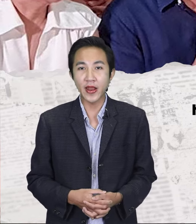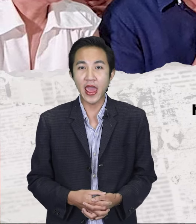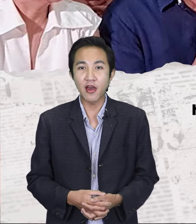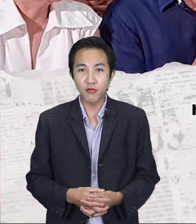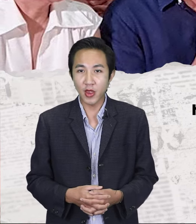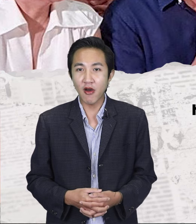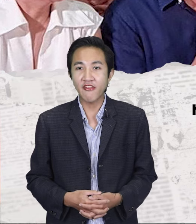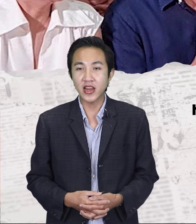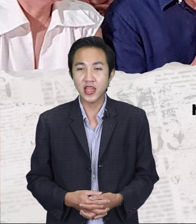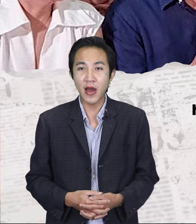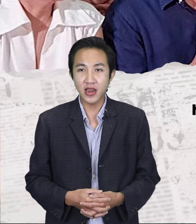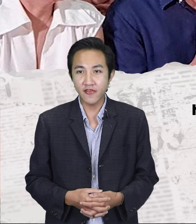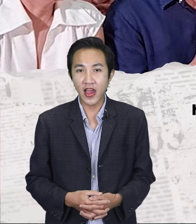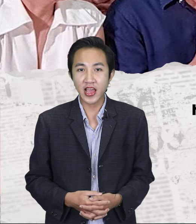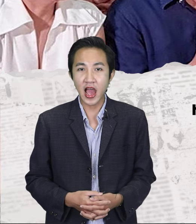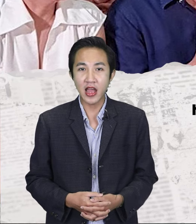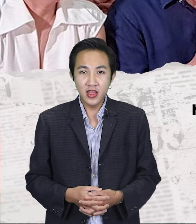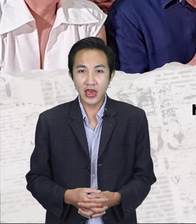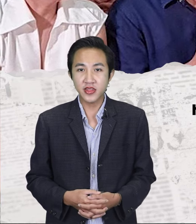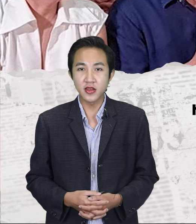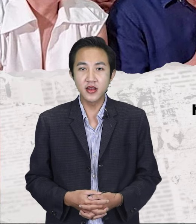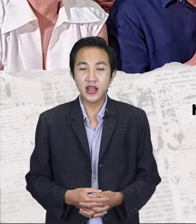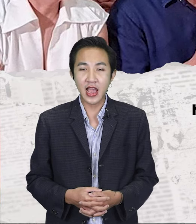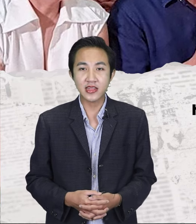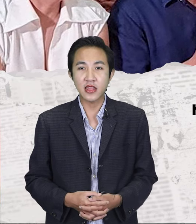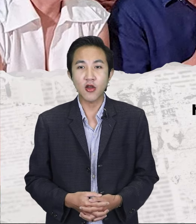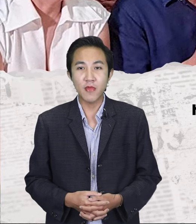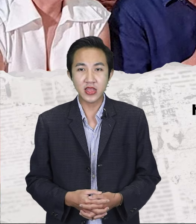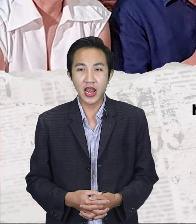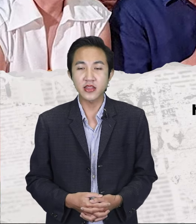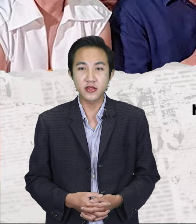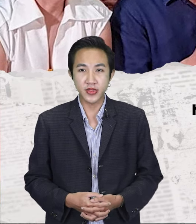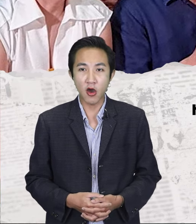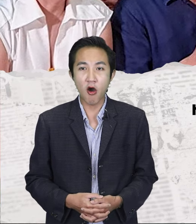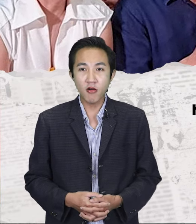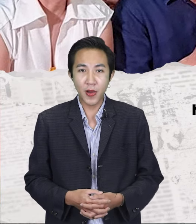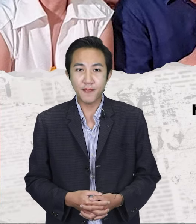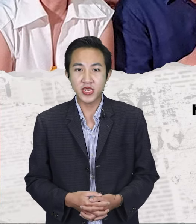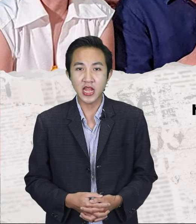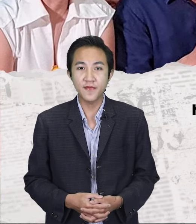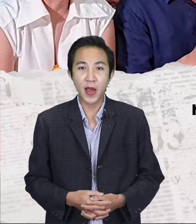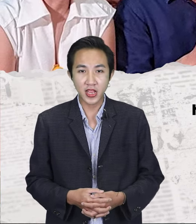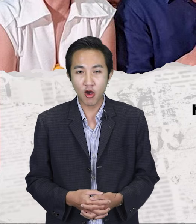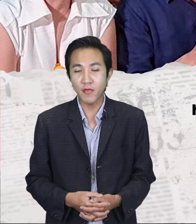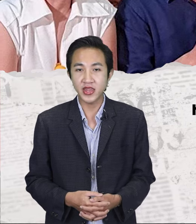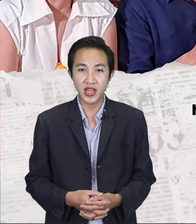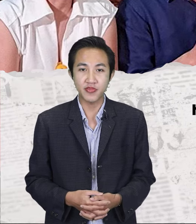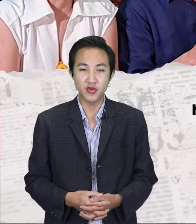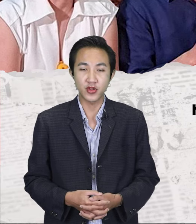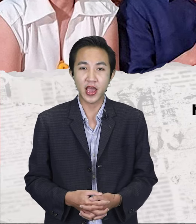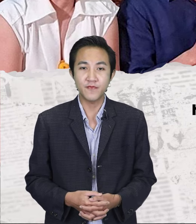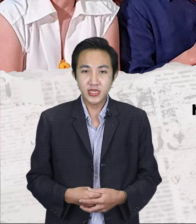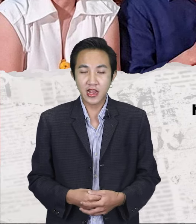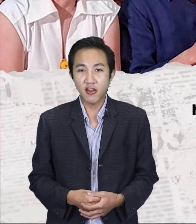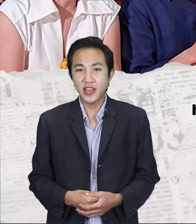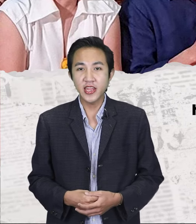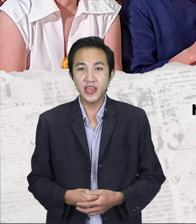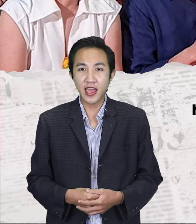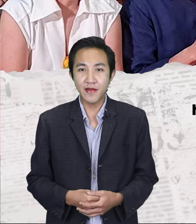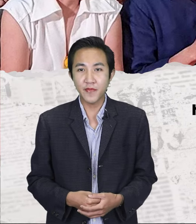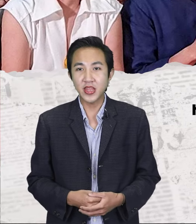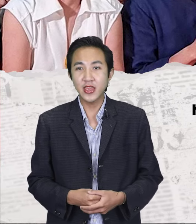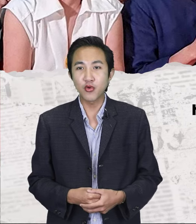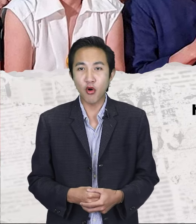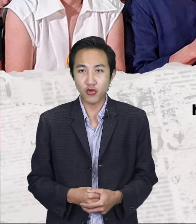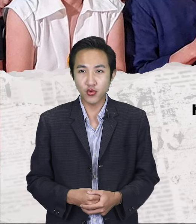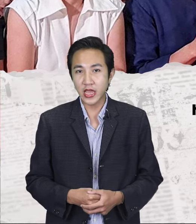ได้พูดไปแล้วไม่ว่าฝ่ายรัฐบาลหรือฝ่ายค้านถ้าเสนอเรื่องการแตะต้องมาตรา112พรรคประชาธิปัตย์ก็ไม่สนับสนุนครับจากกรณีนี้นะ